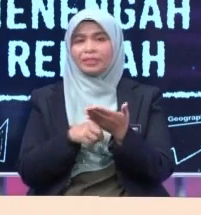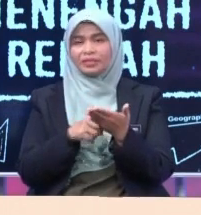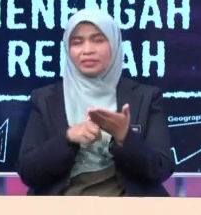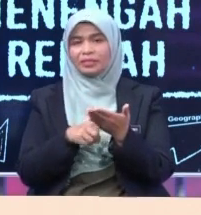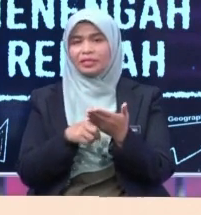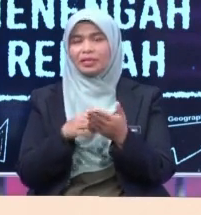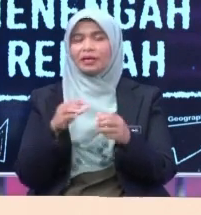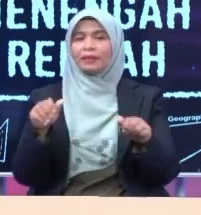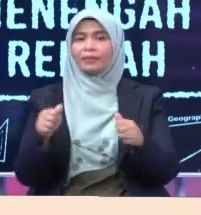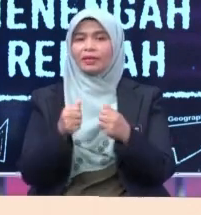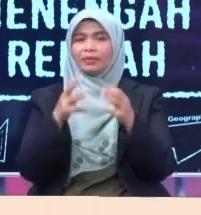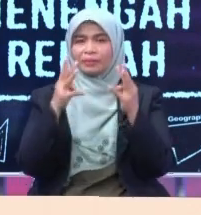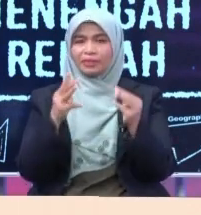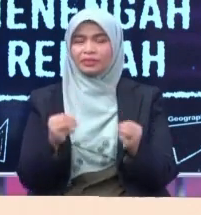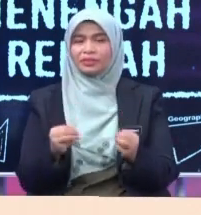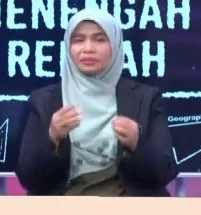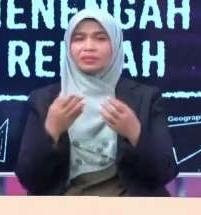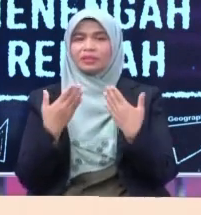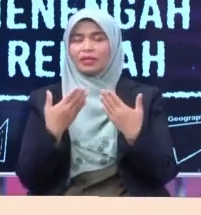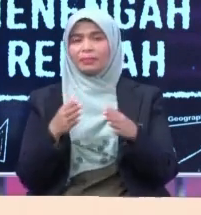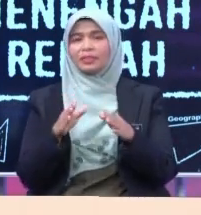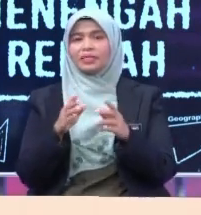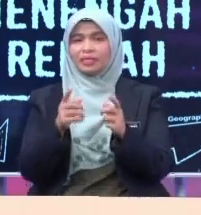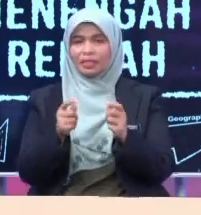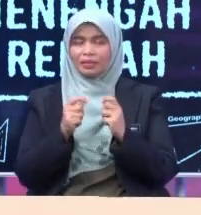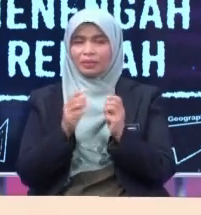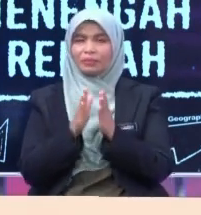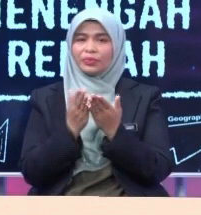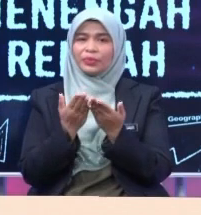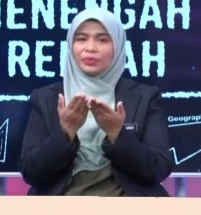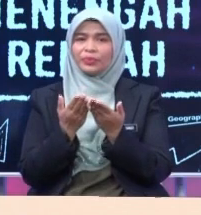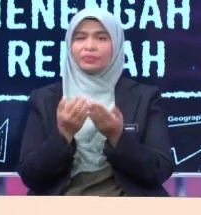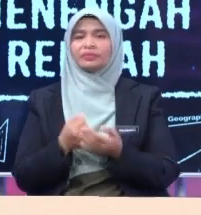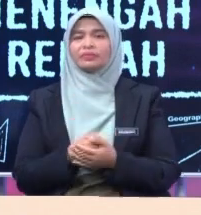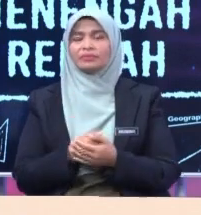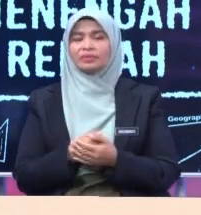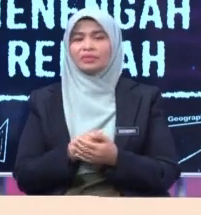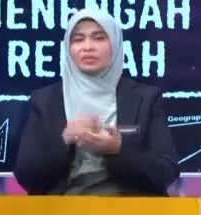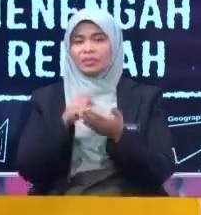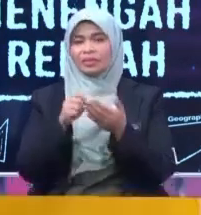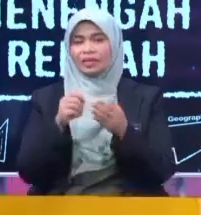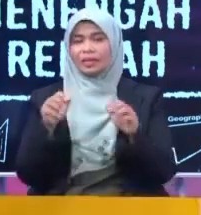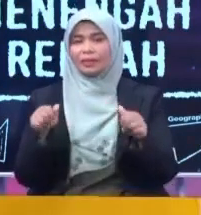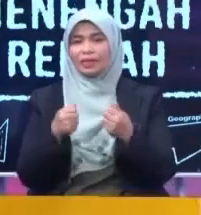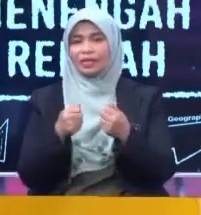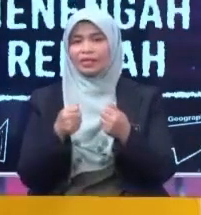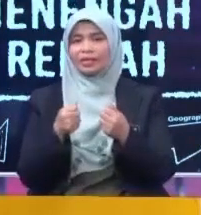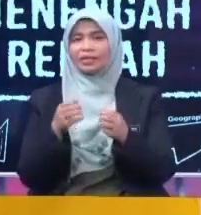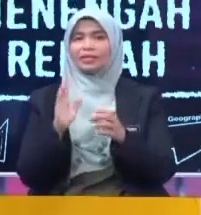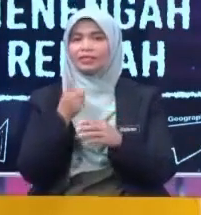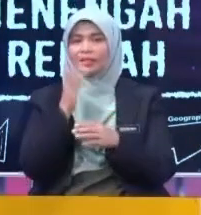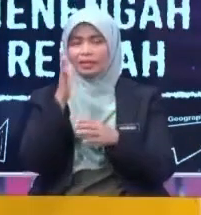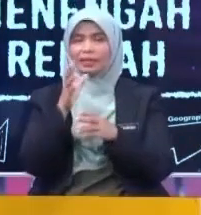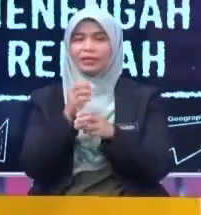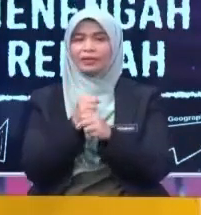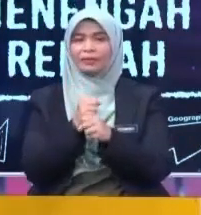terhadap amalan manusia setelah menerima buku catatan amalan. Okay, catatan amalan kita tu kita akan dapat sewaktu kita di Mahsyar